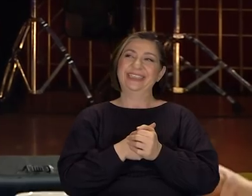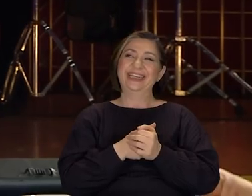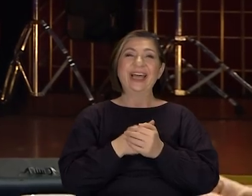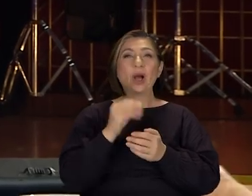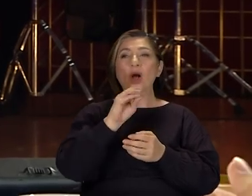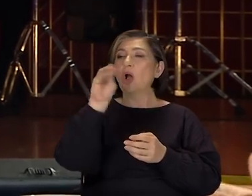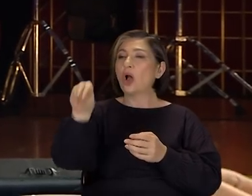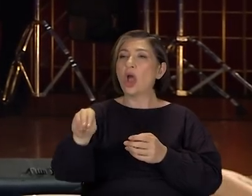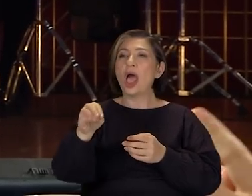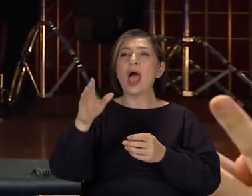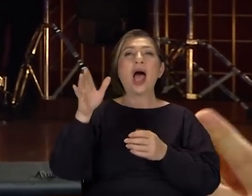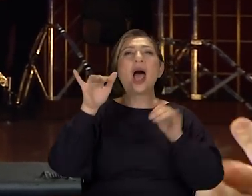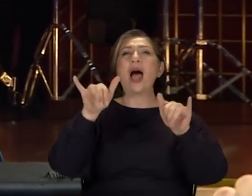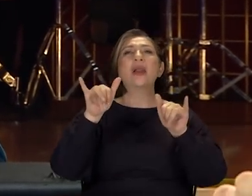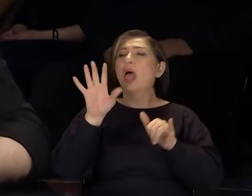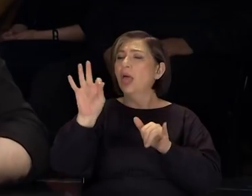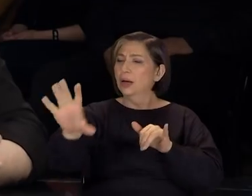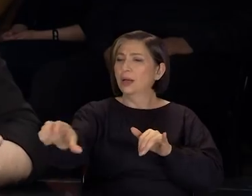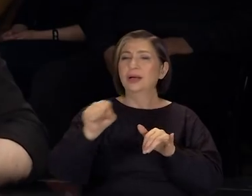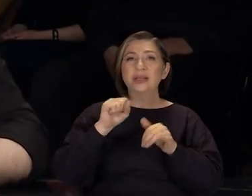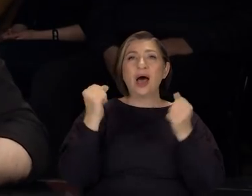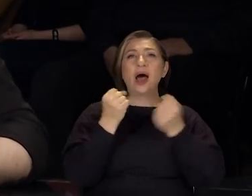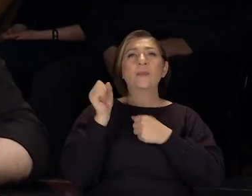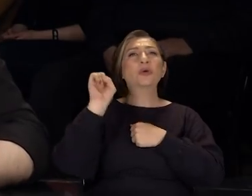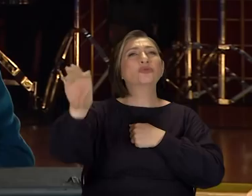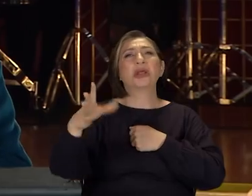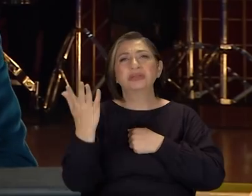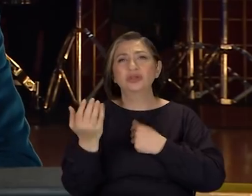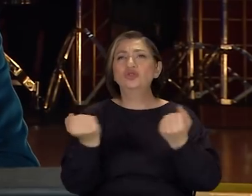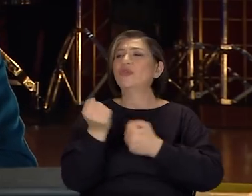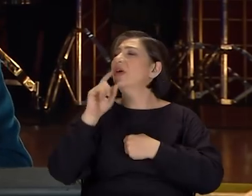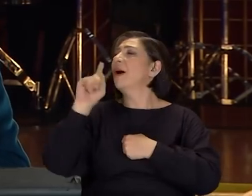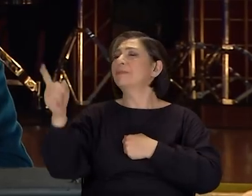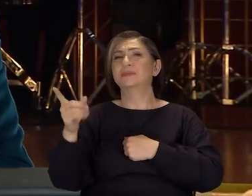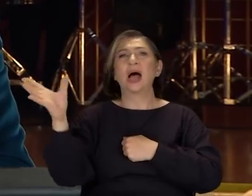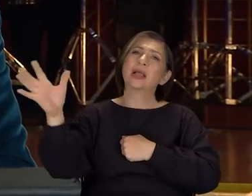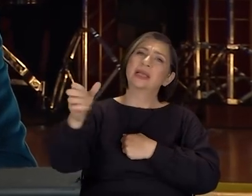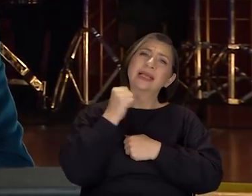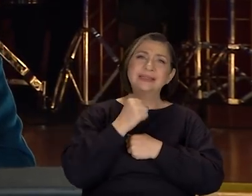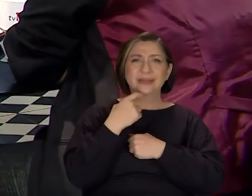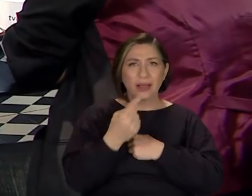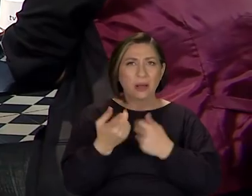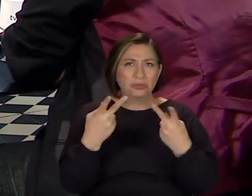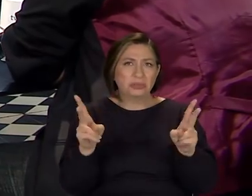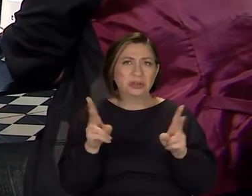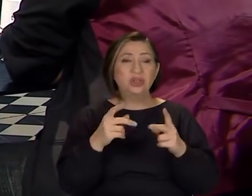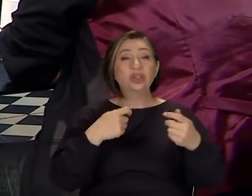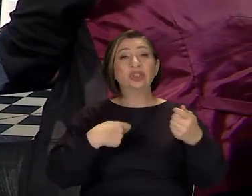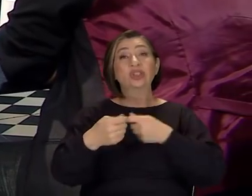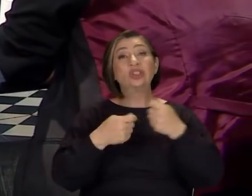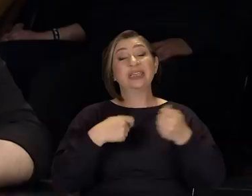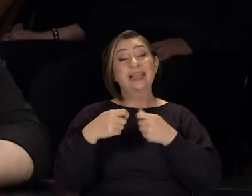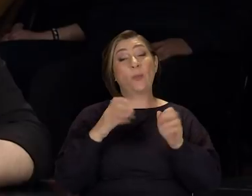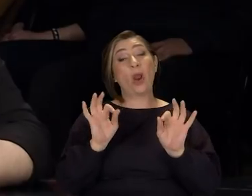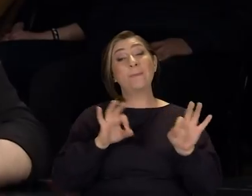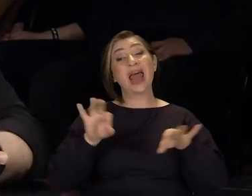Koy bir yere git aynı yerden al işte. Araba da gönderebilirsin. Şoföre söylersin alın gelin şunu filan değil mi? Şirket stratejisi